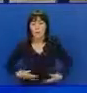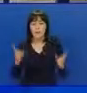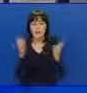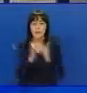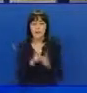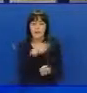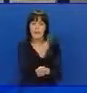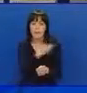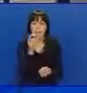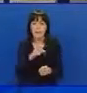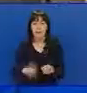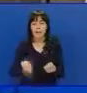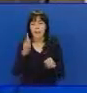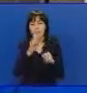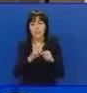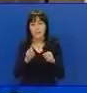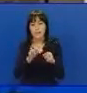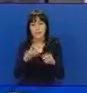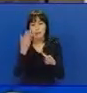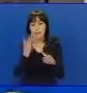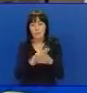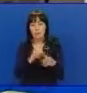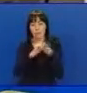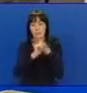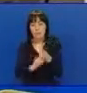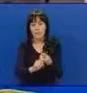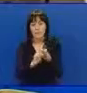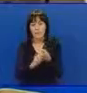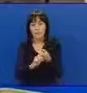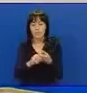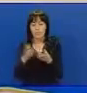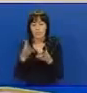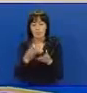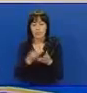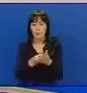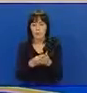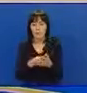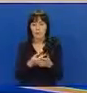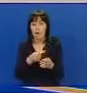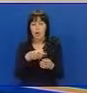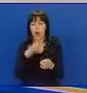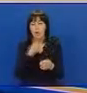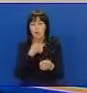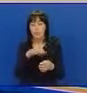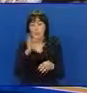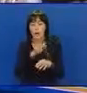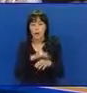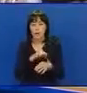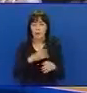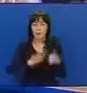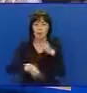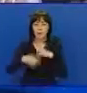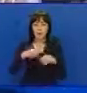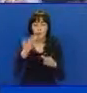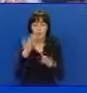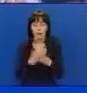дәрігерлер сондай-ақ жедел респираторлық вирустық инфекция болып табылатын тұмаудың алдын алу жөнінде де кеңес